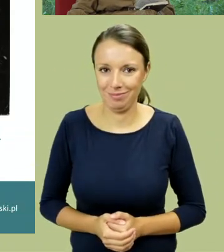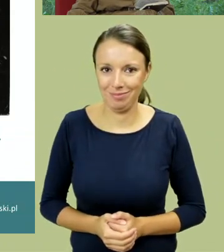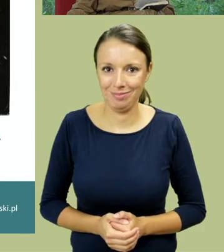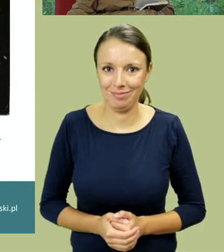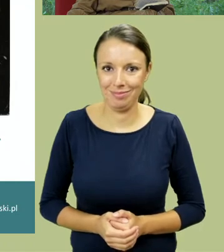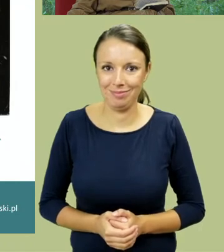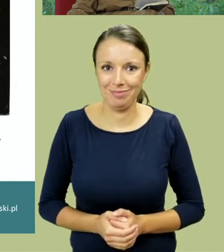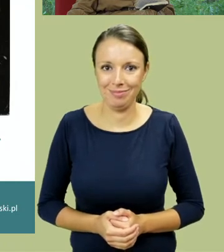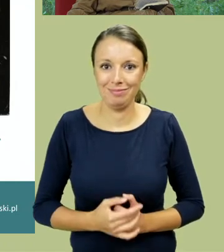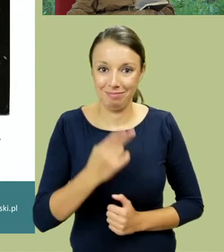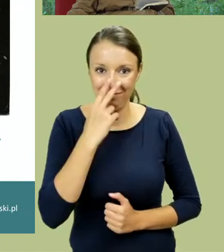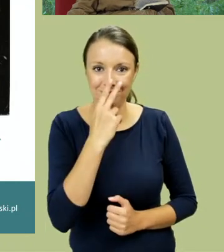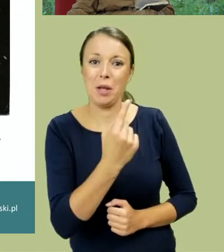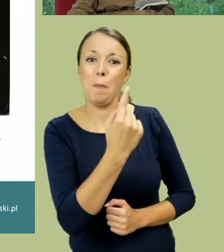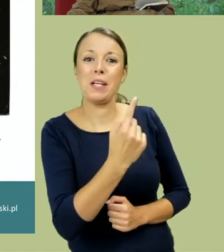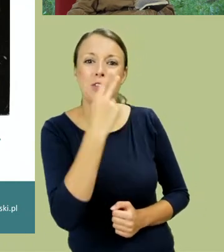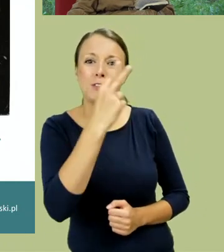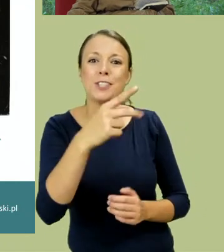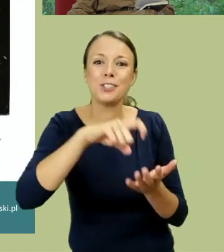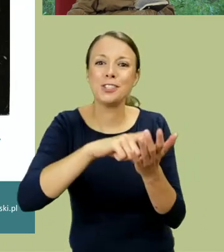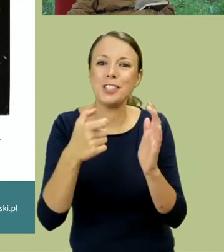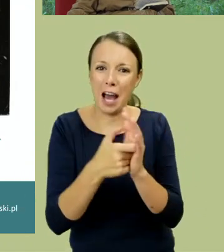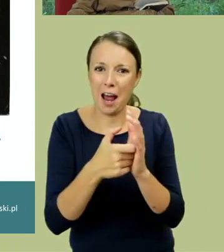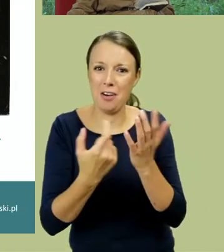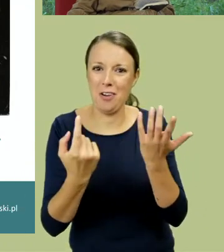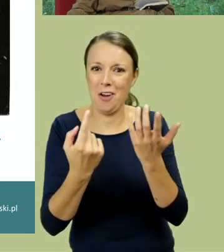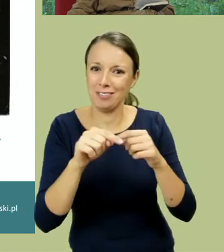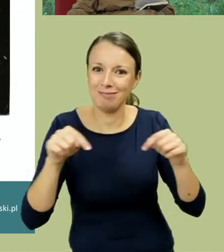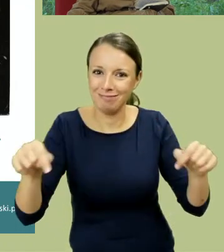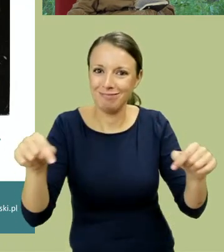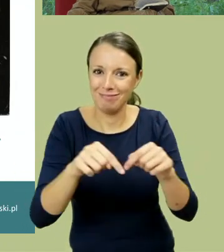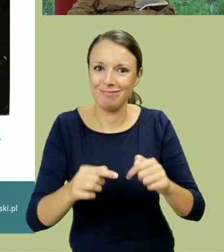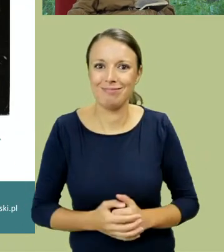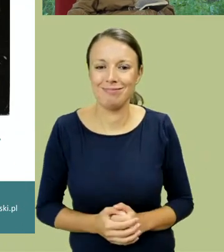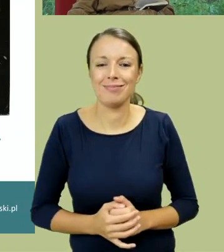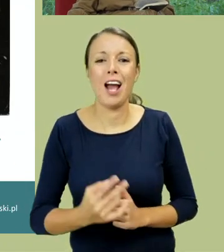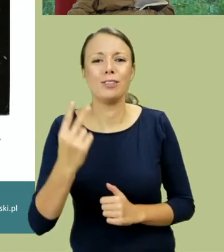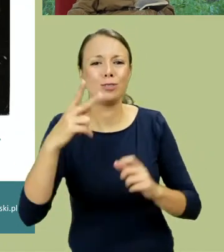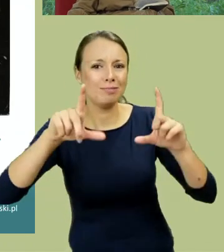to jest salonik. Drugie również jest wykonane w saloniku,